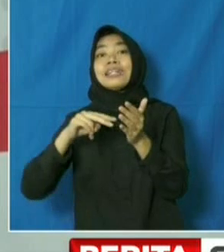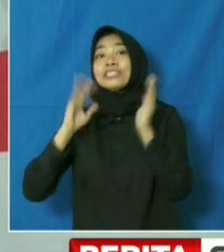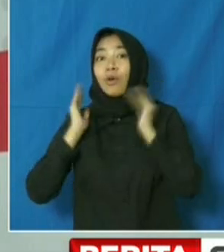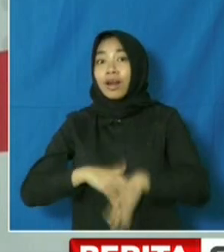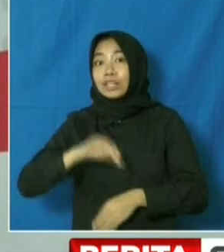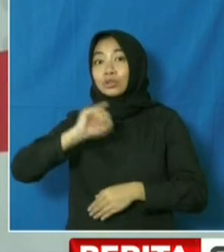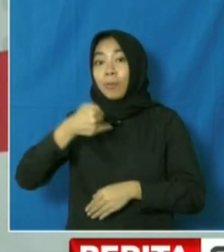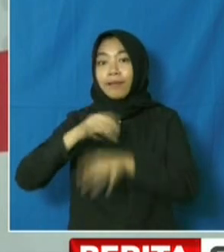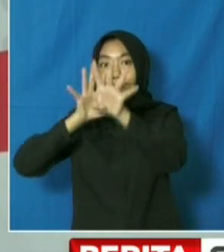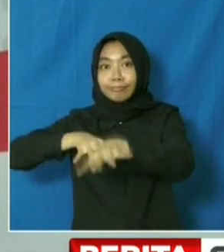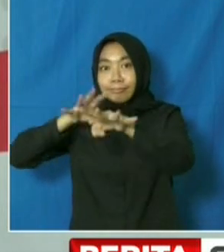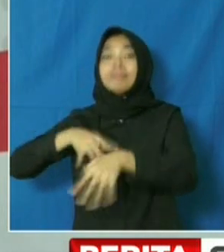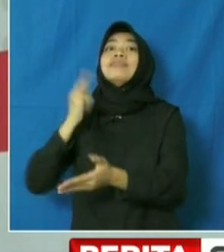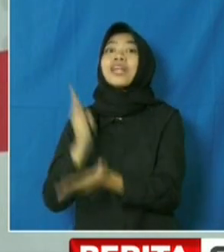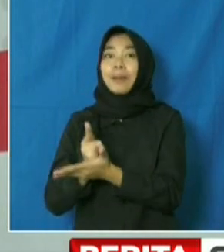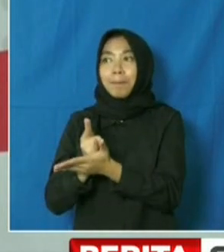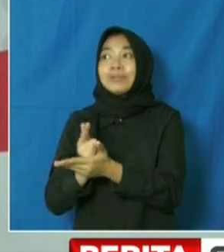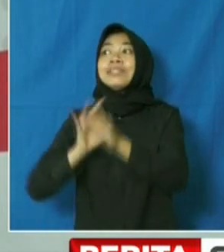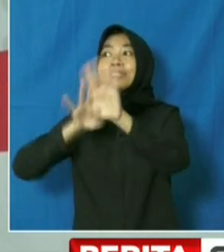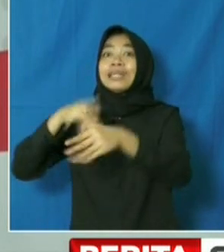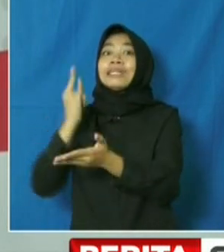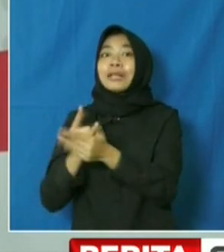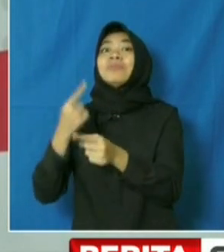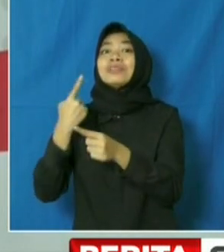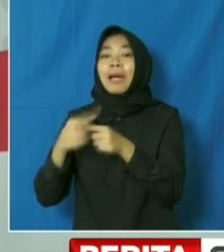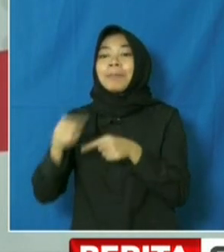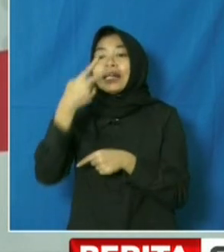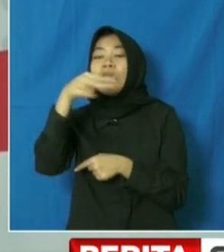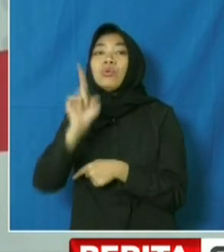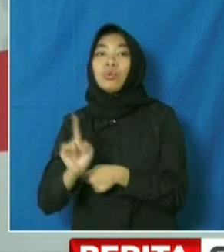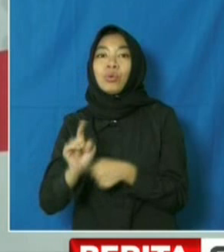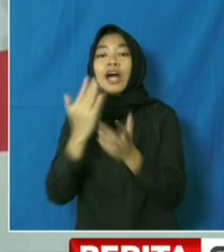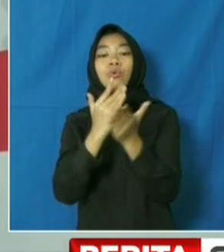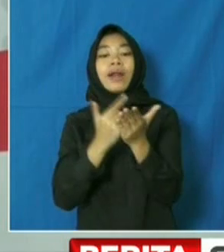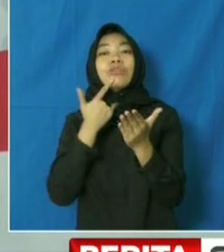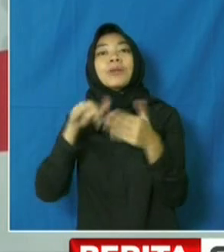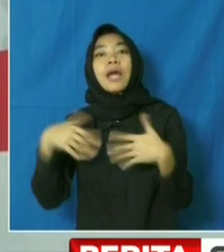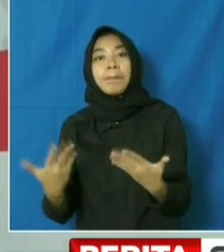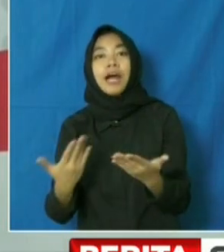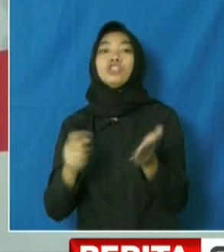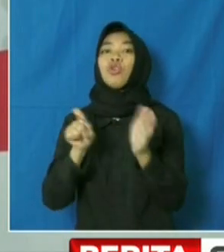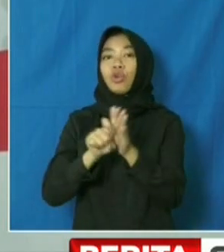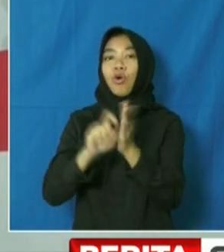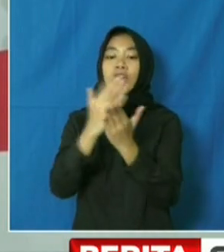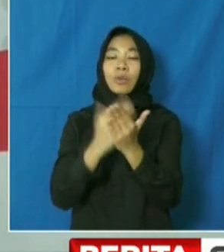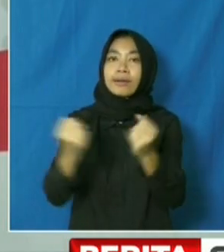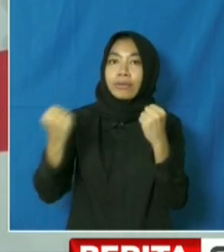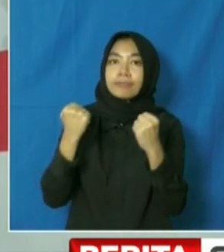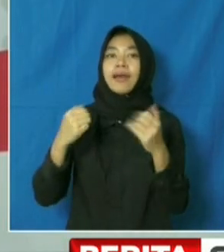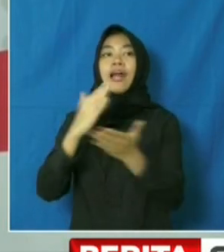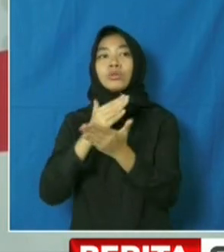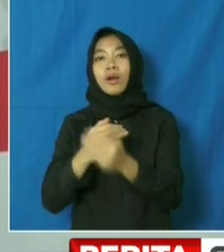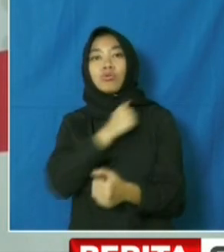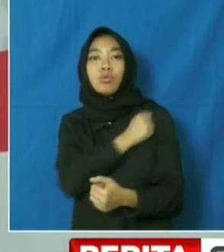tetap dilaksanakan tetapi harus memperhatikan protokol protokol protokol kesehatannya protokol